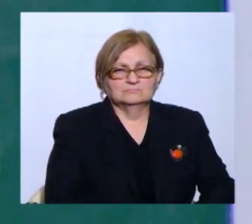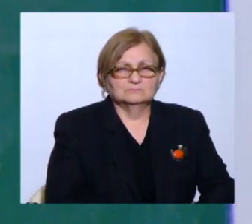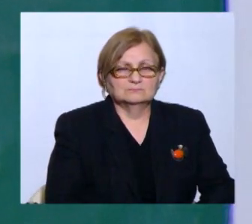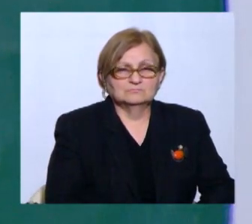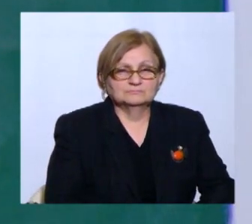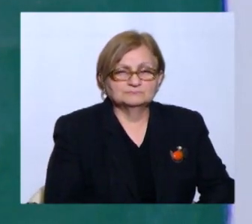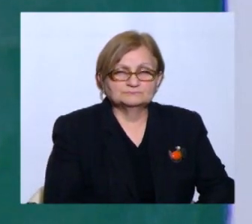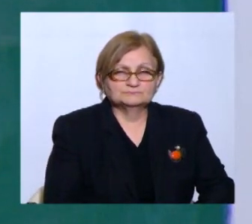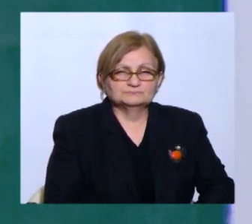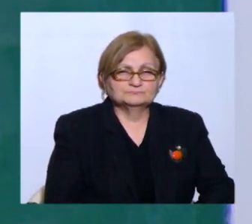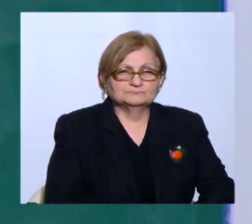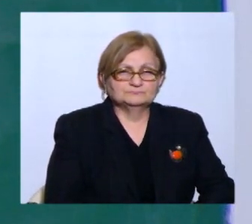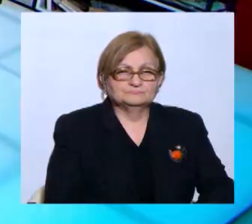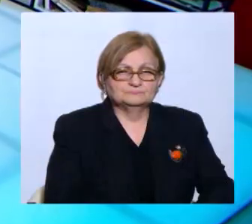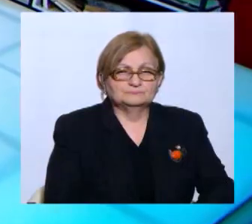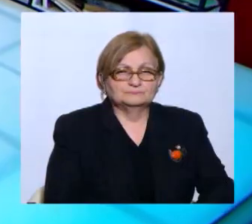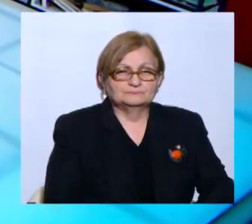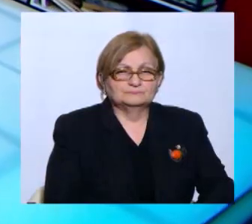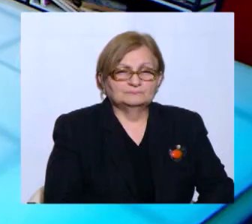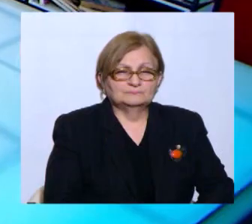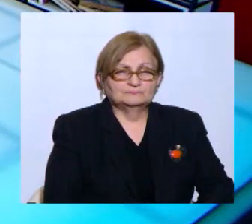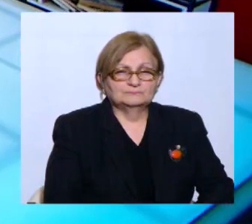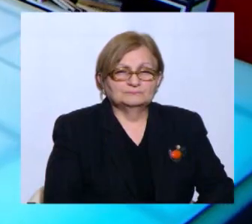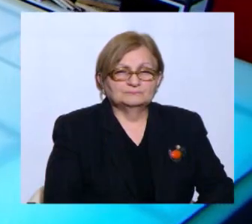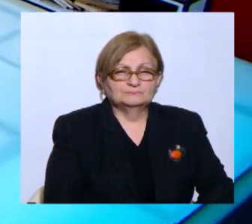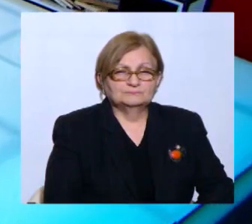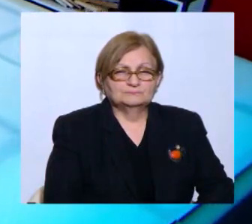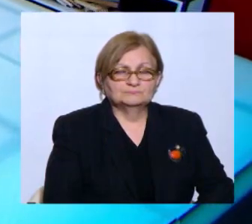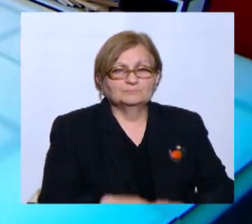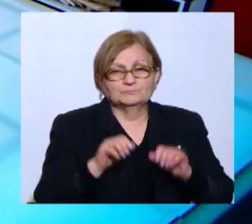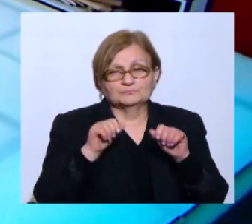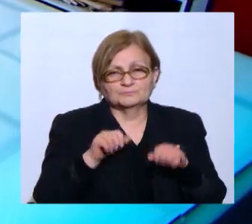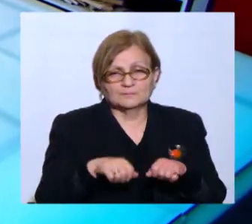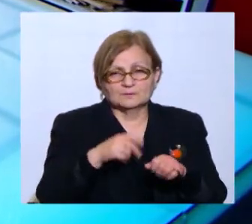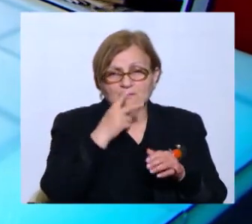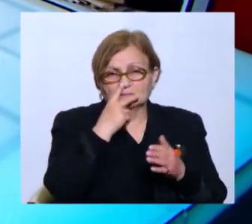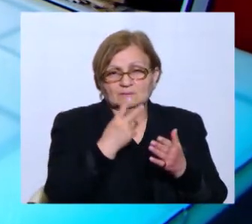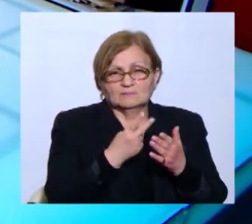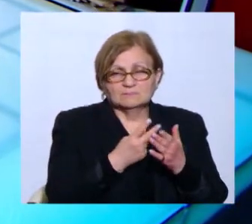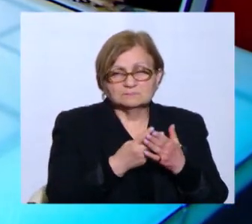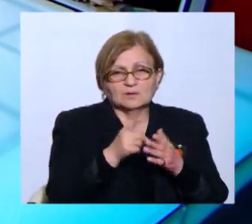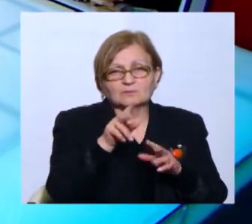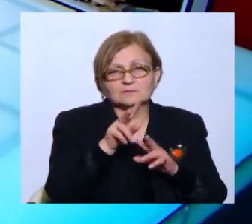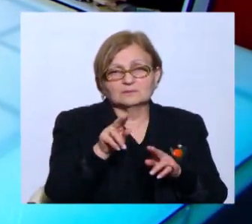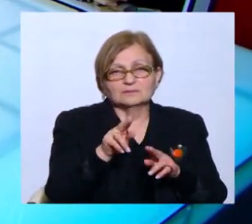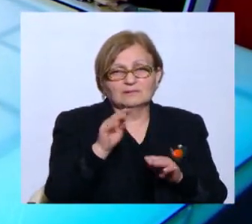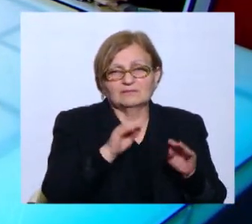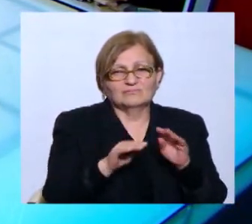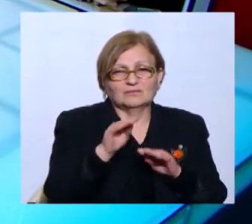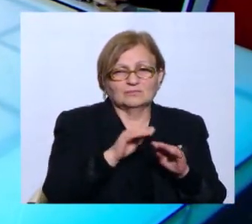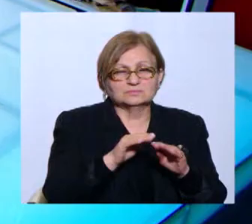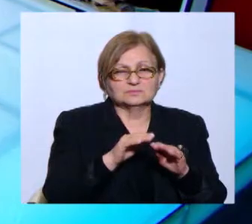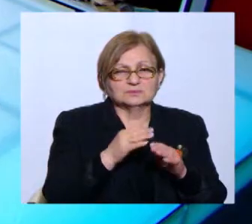პროგრამის მიხედვით. აი ნახეთ, აი ახლა ეკრანს გვაჩვენებენ. შეგვიძლია ავაგოთ ეს ფუნქციები. აი